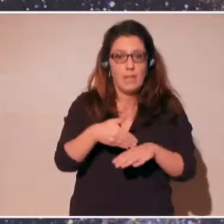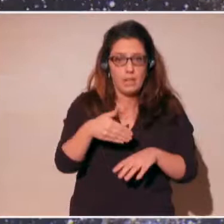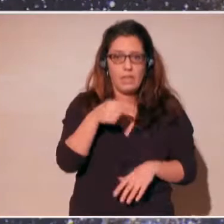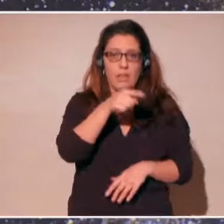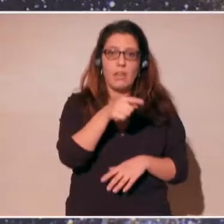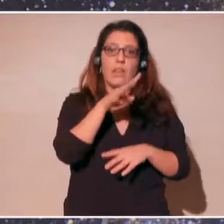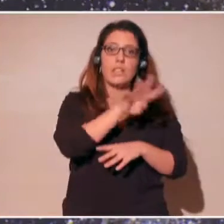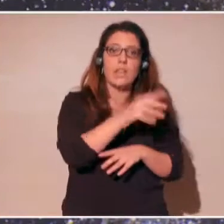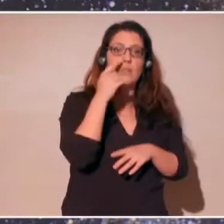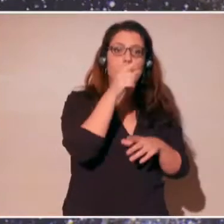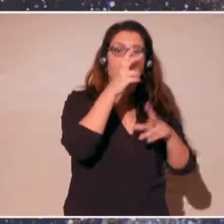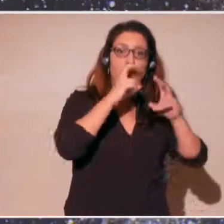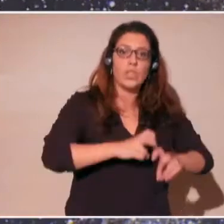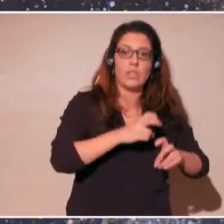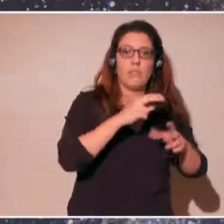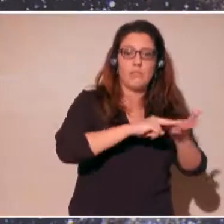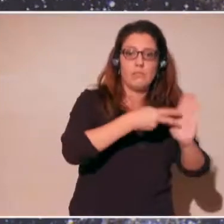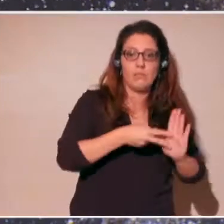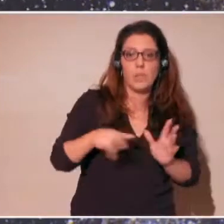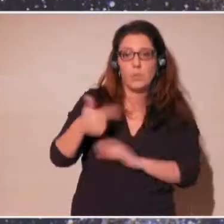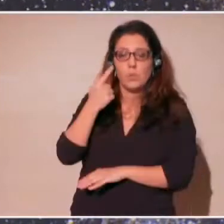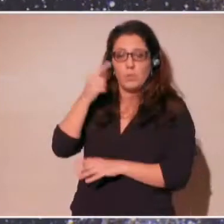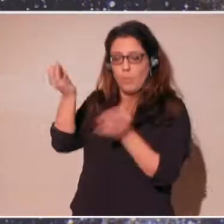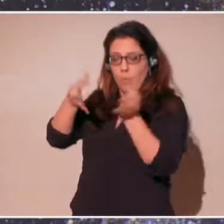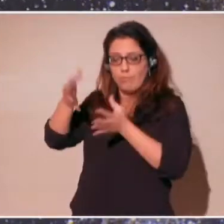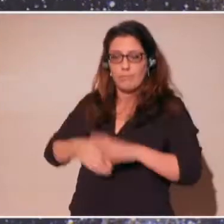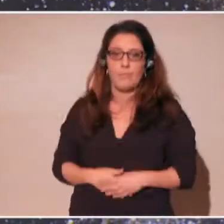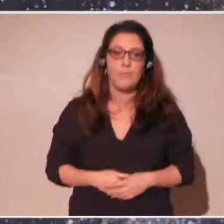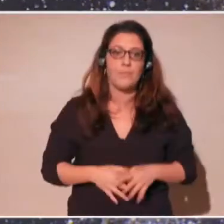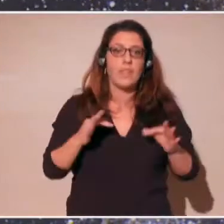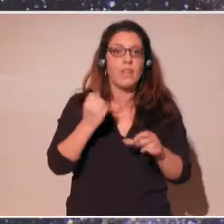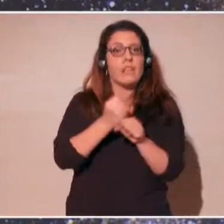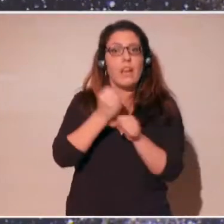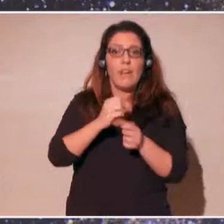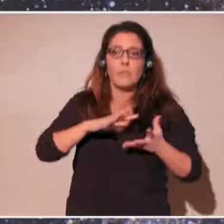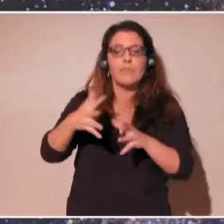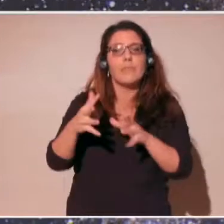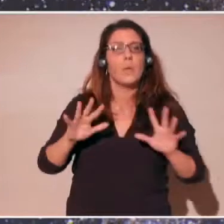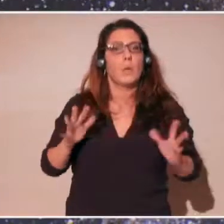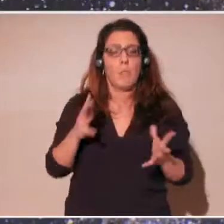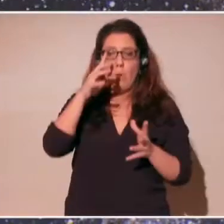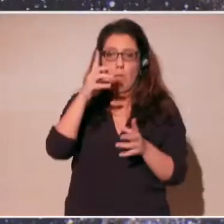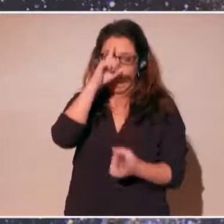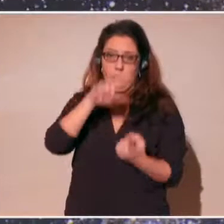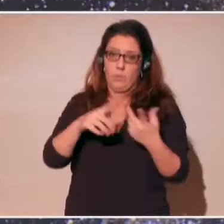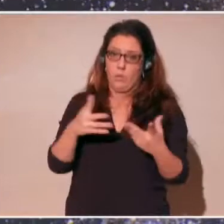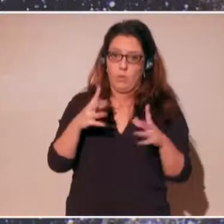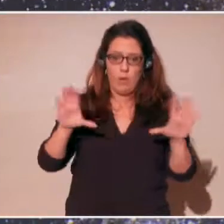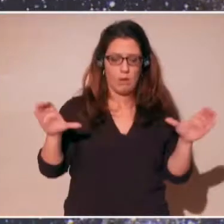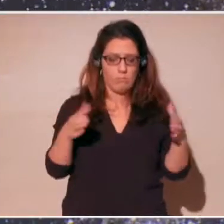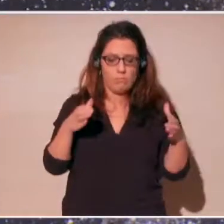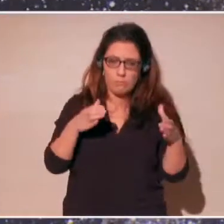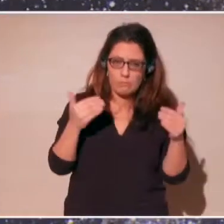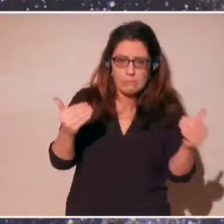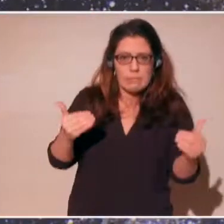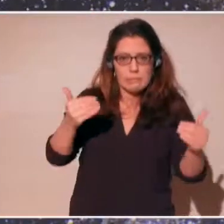12 pour l'innovation. Dans la division mondiale du travail, l'enjeu est de rester dans le groupe qui croit en un avenir construit